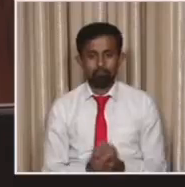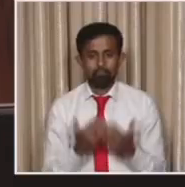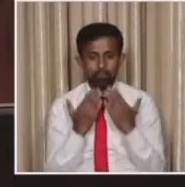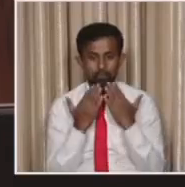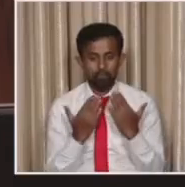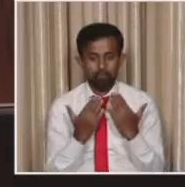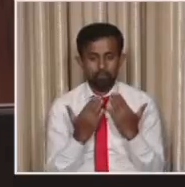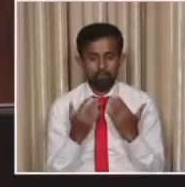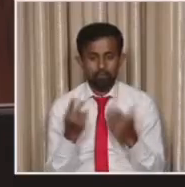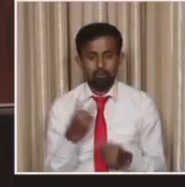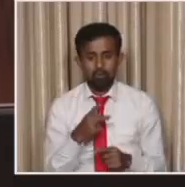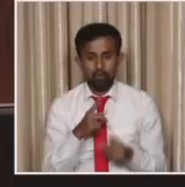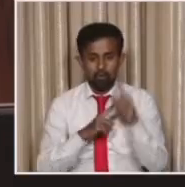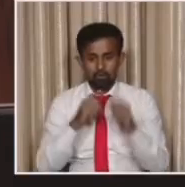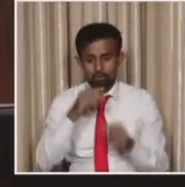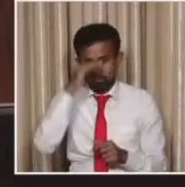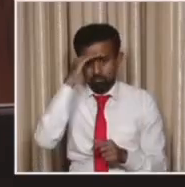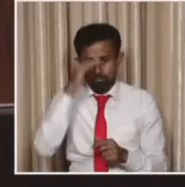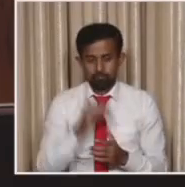Di nyujukatan naik itu meni,